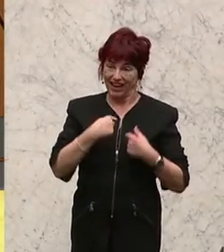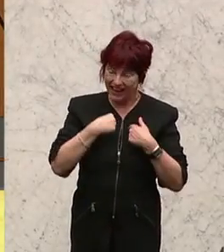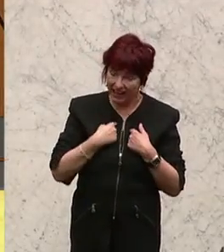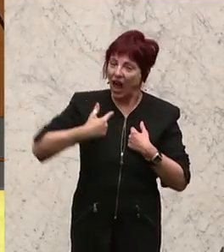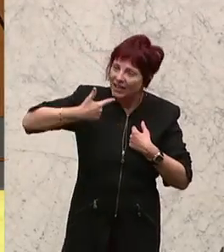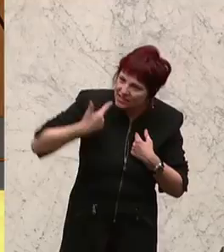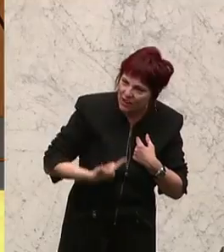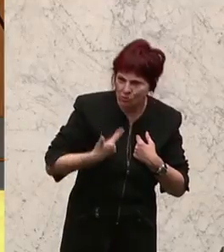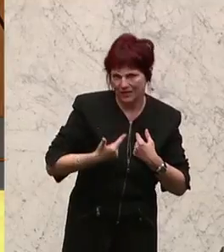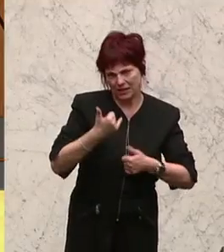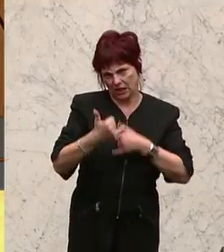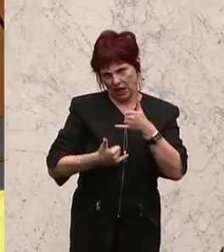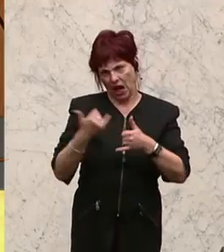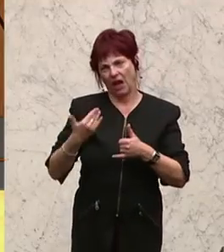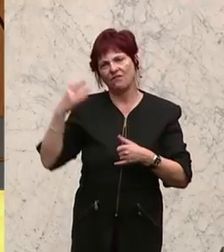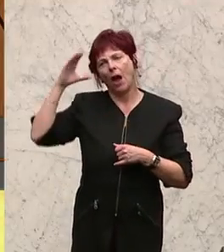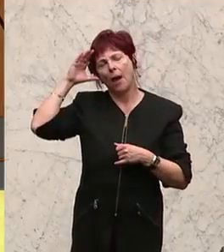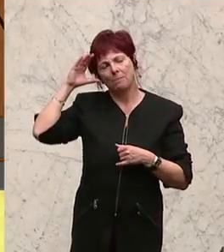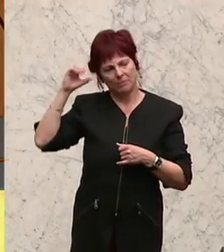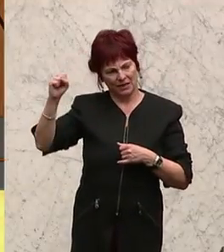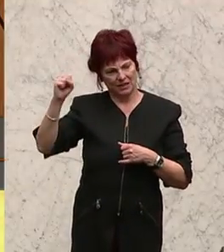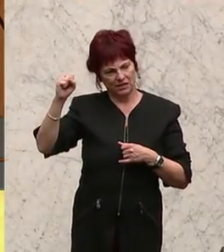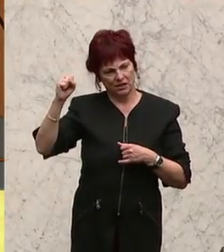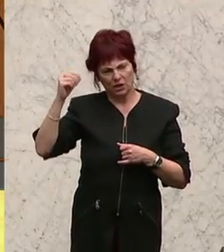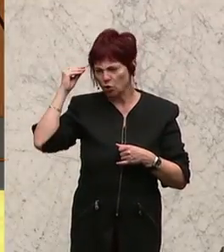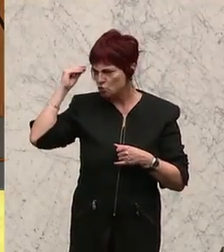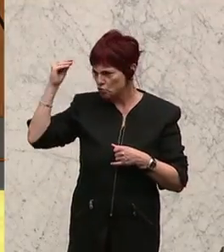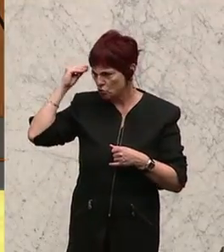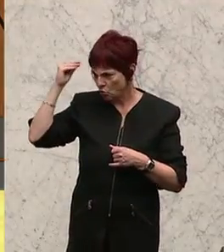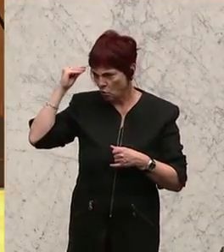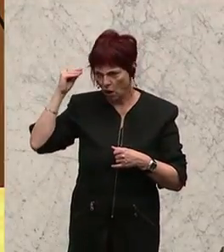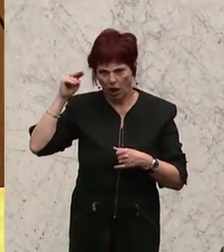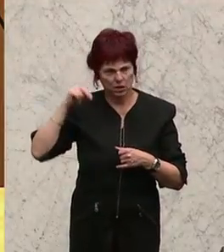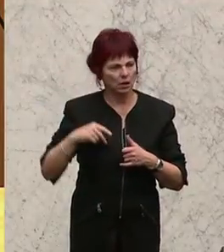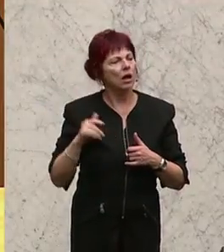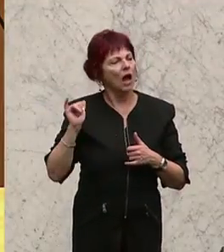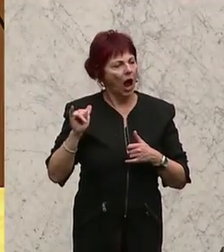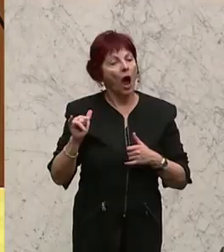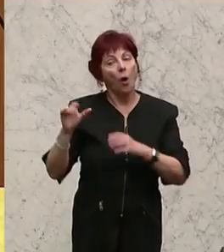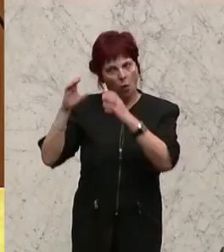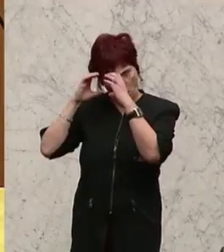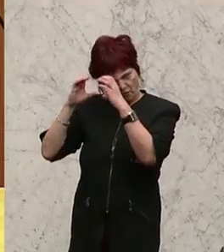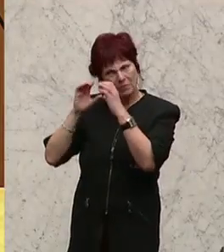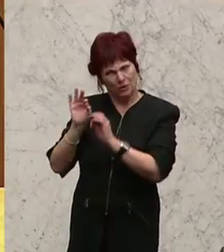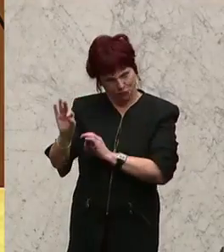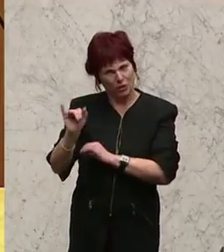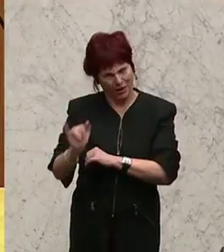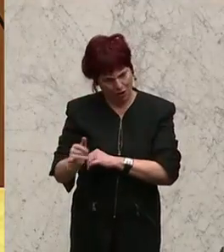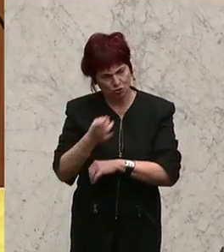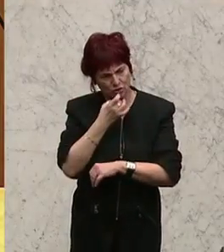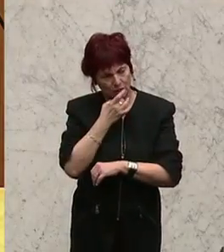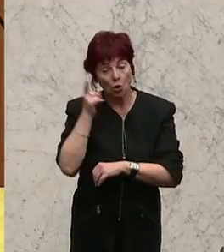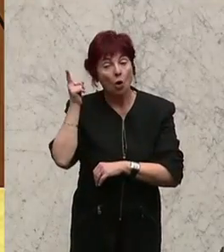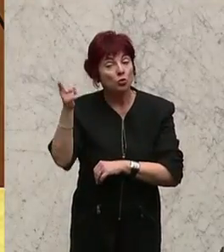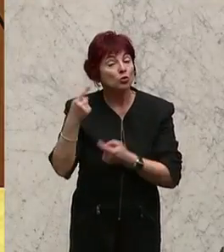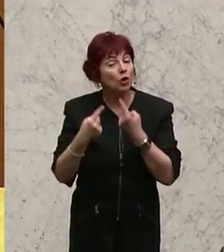war auch 22 Jahre im Bezirksschulrat. Ja, für die ÖVP. Und ich weiß, was dort gesprochen